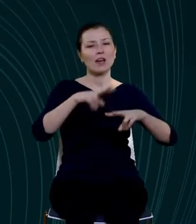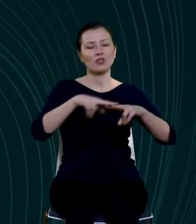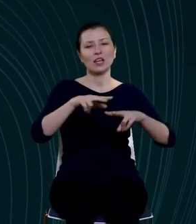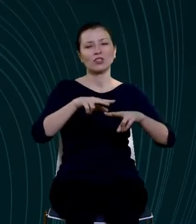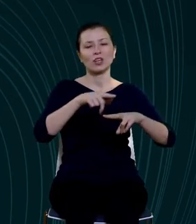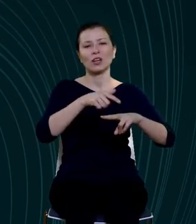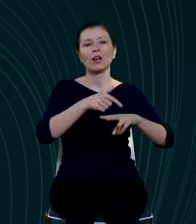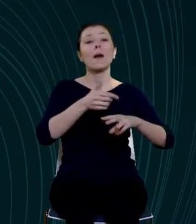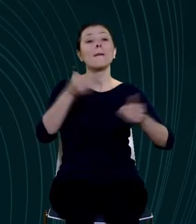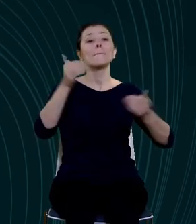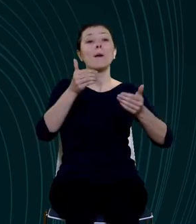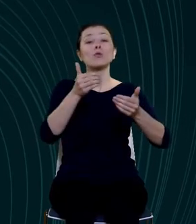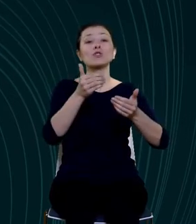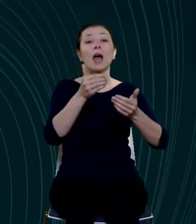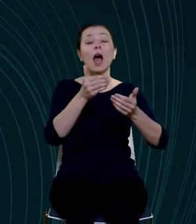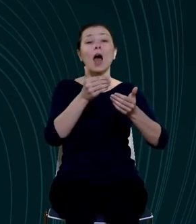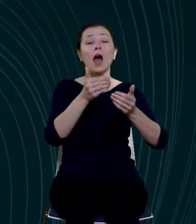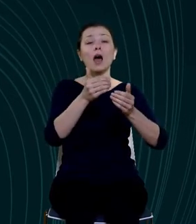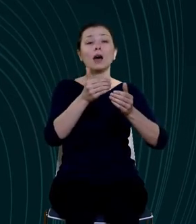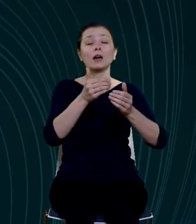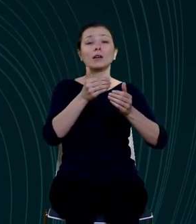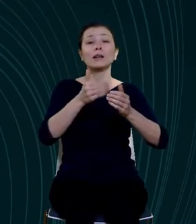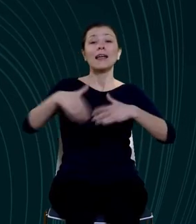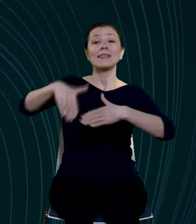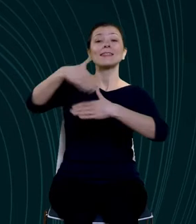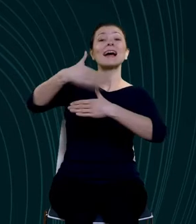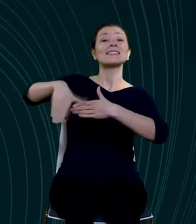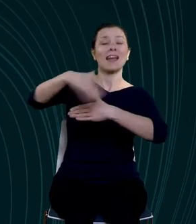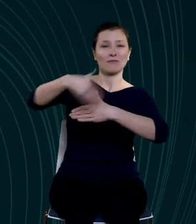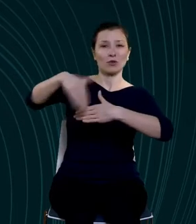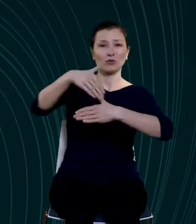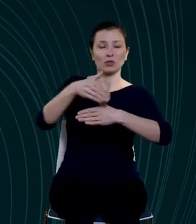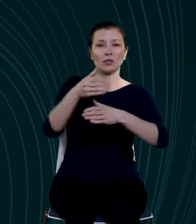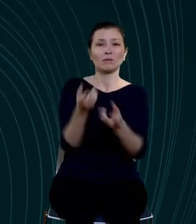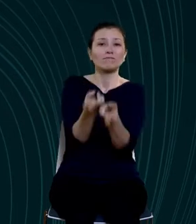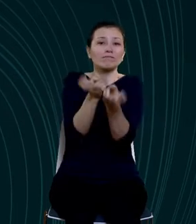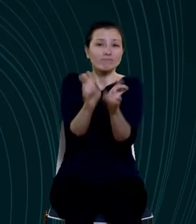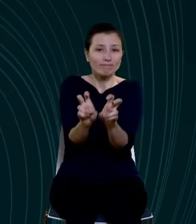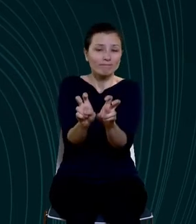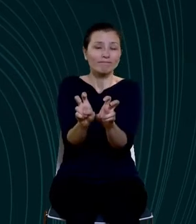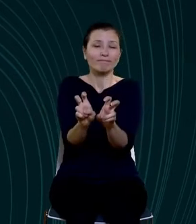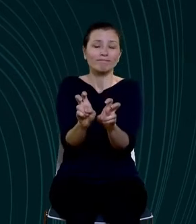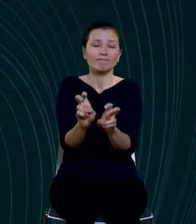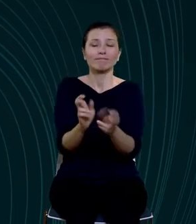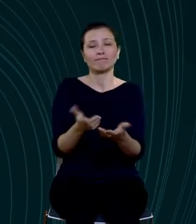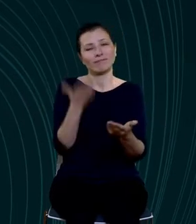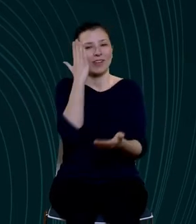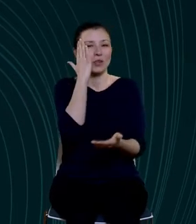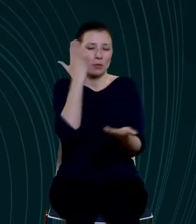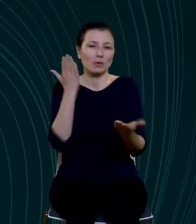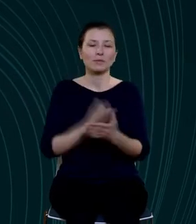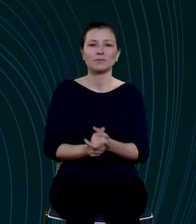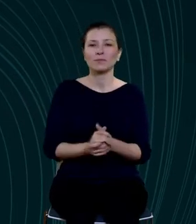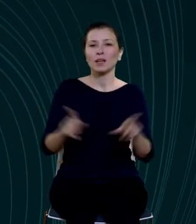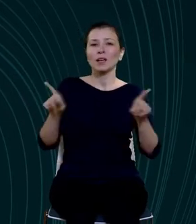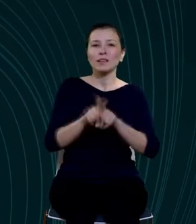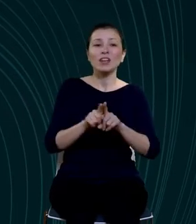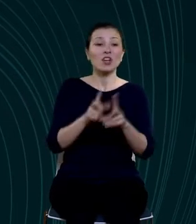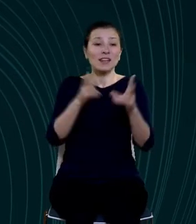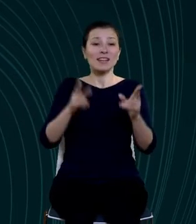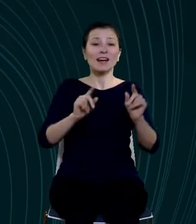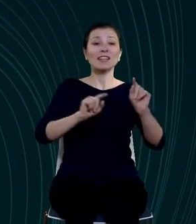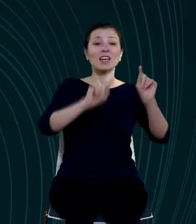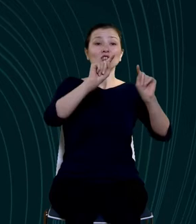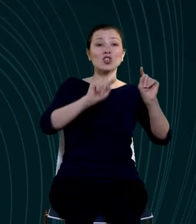który będzie można instalować na zewnątrz pomieszczeń z wiadomych względów. Musi być też odpowiedni zakres częstotliwości